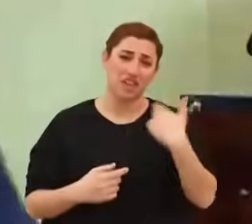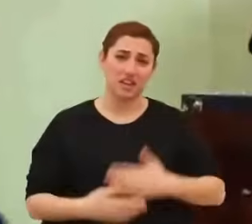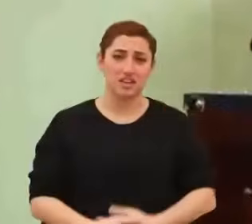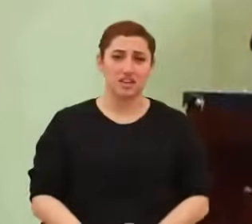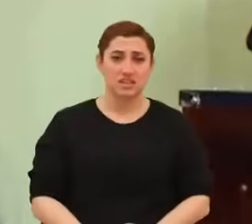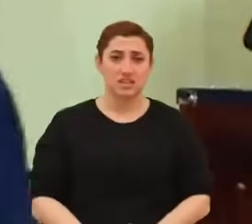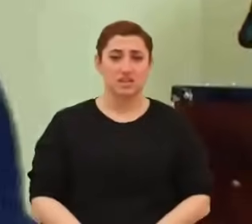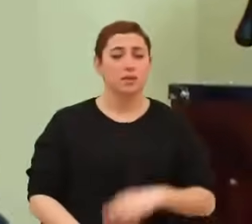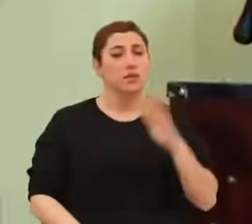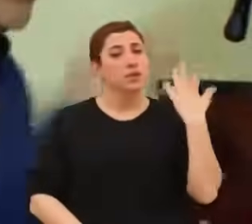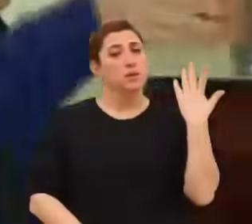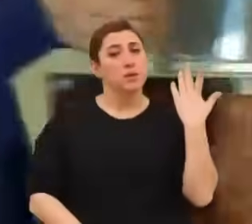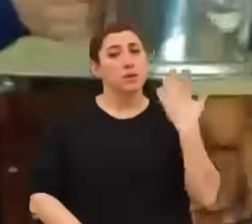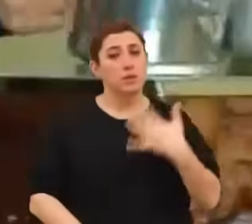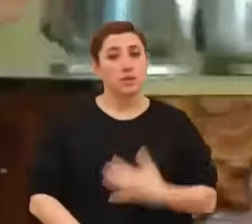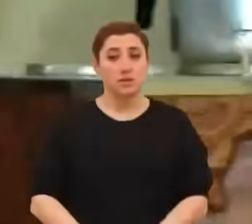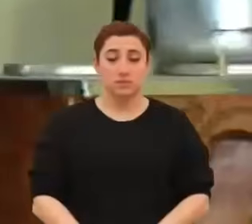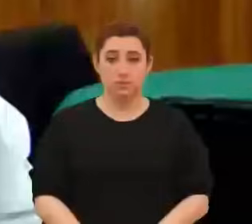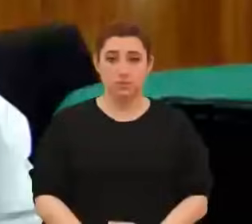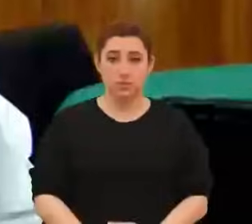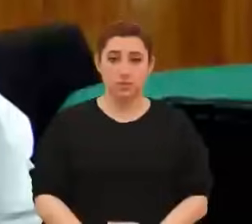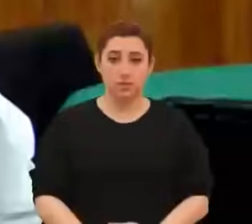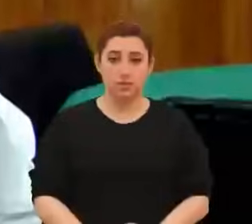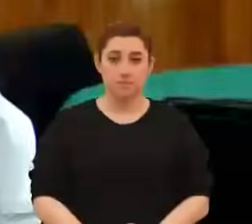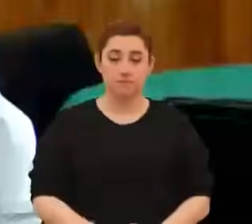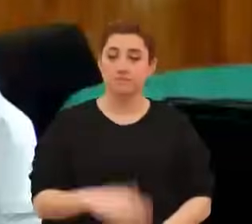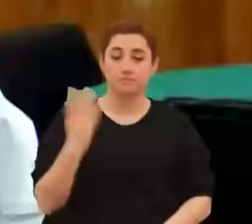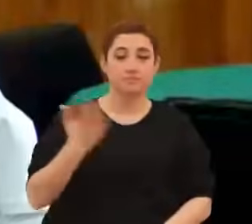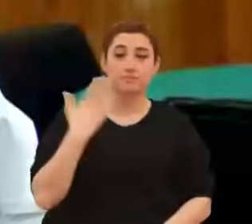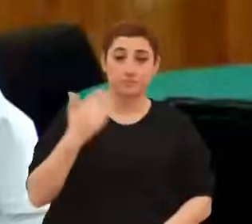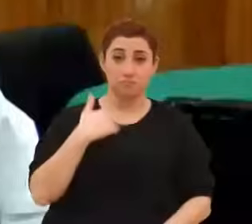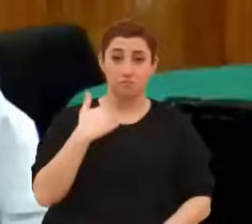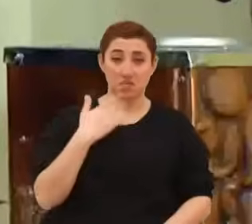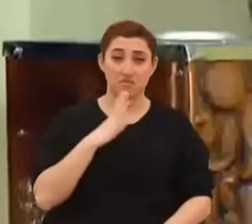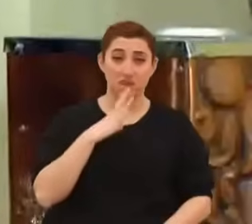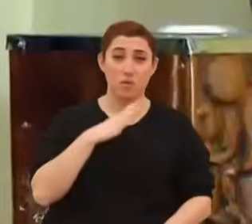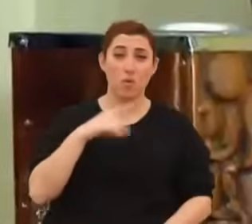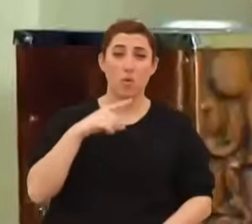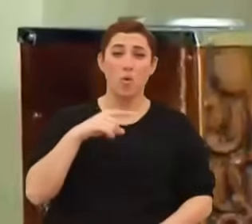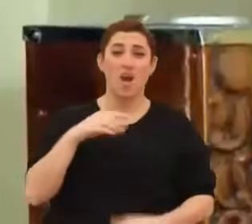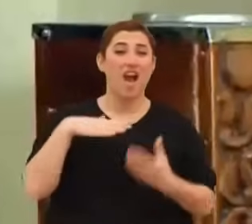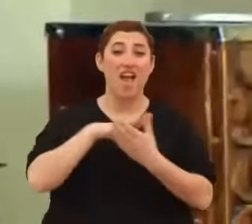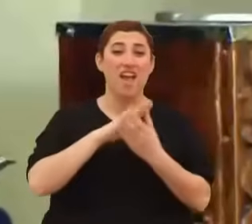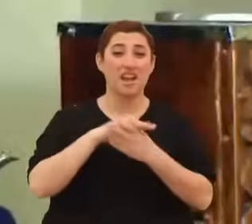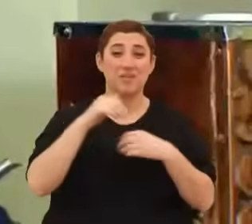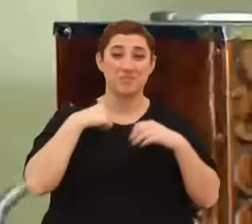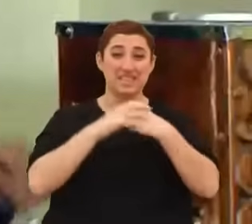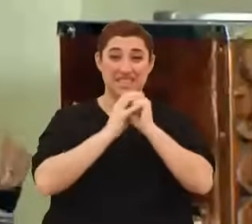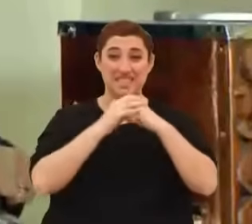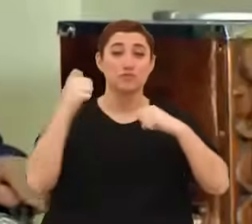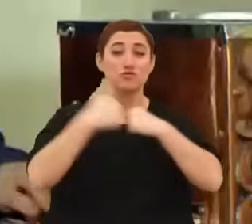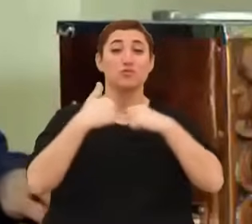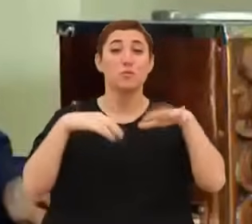bana. Allah Allah ya. Bak ulan ha. Ben var ya o kramponu dizime